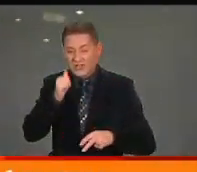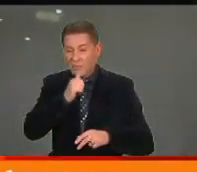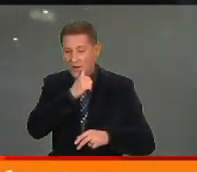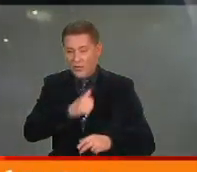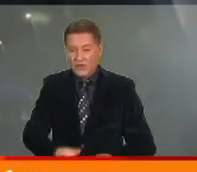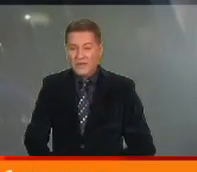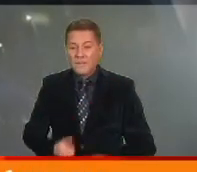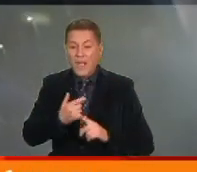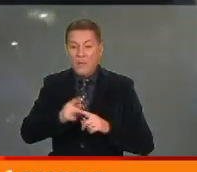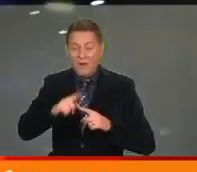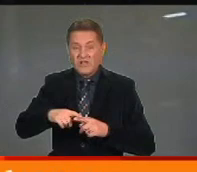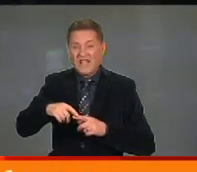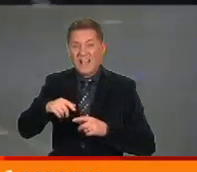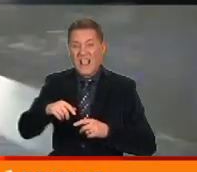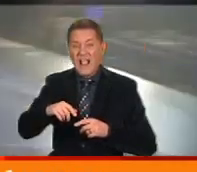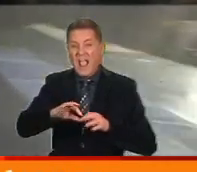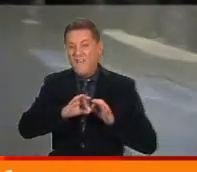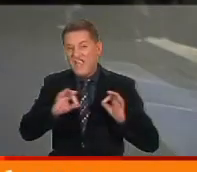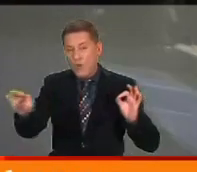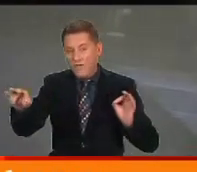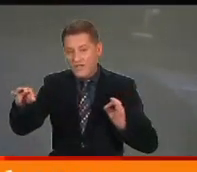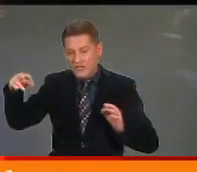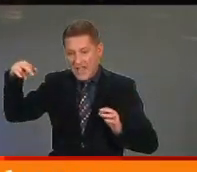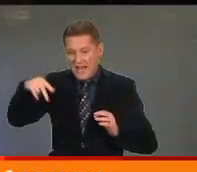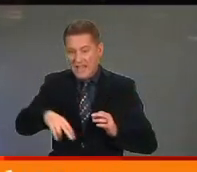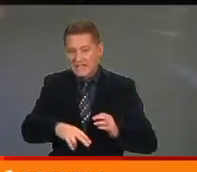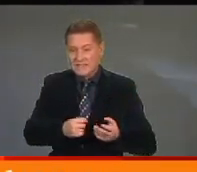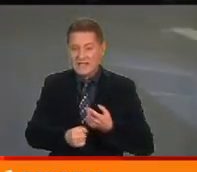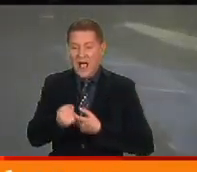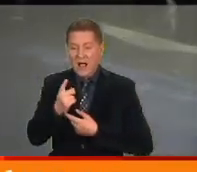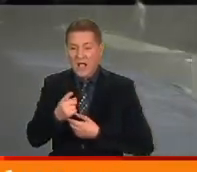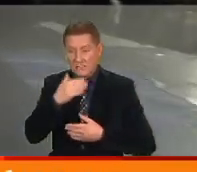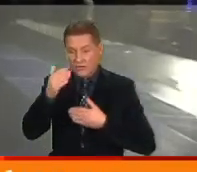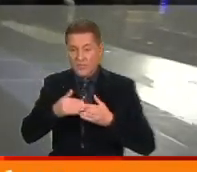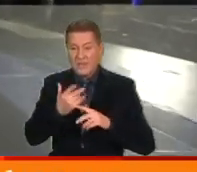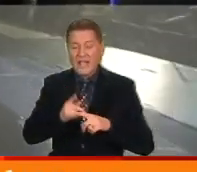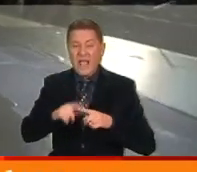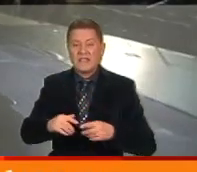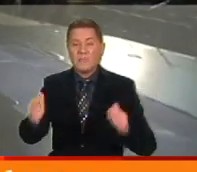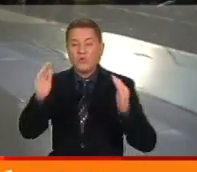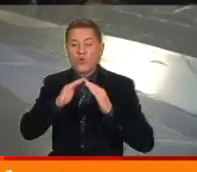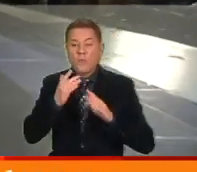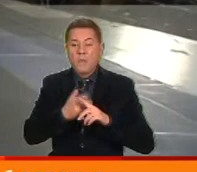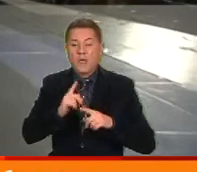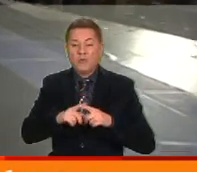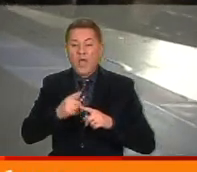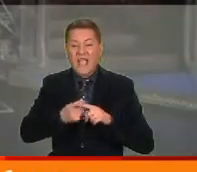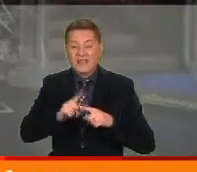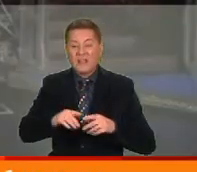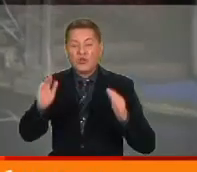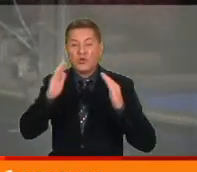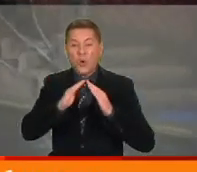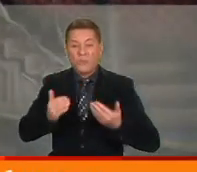теж вниз по вот этой веревочной лестнице и потом оказываюсь непосредственно перед этим домом, который он живой. Этот дом